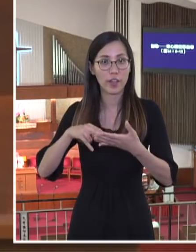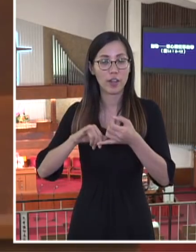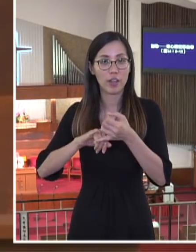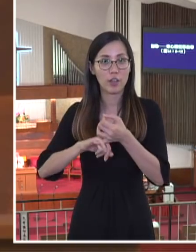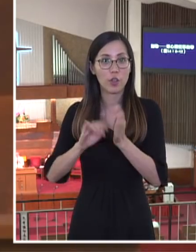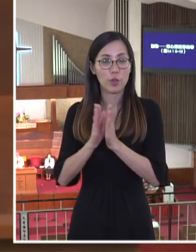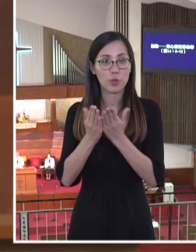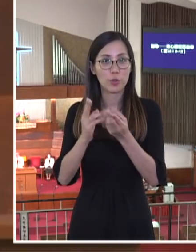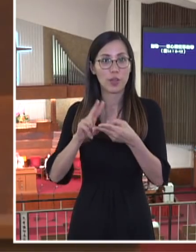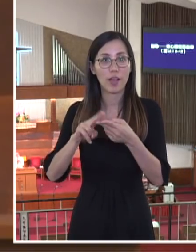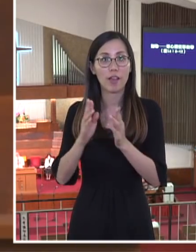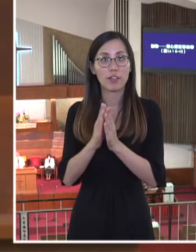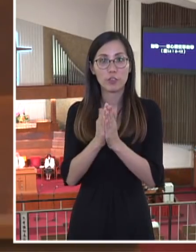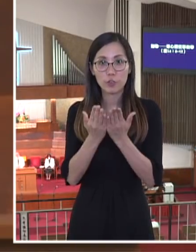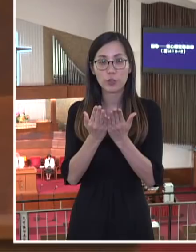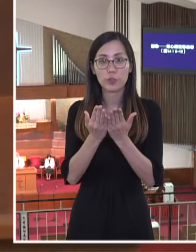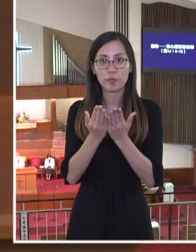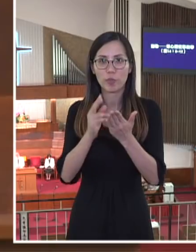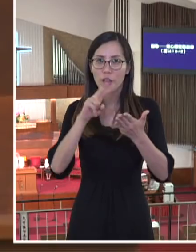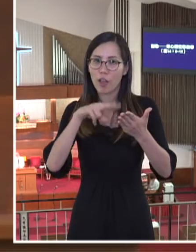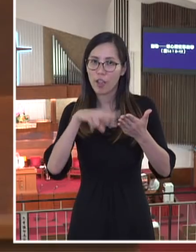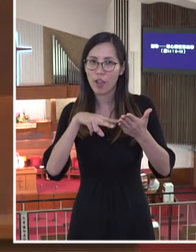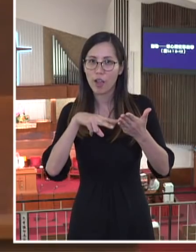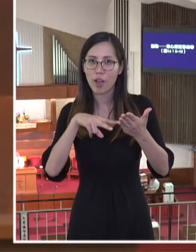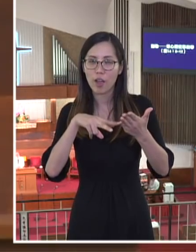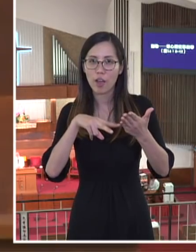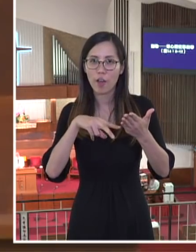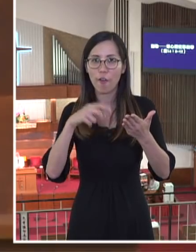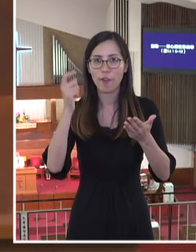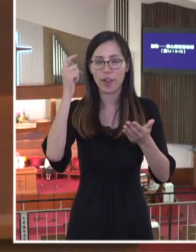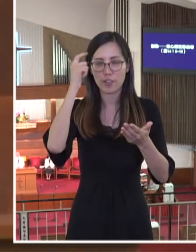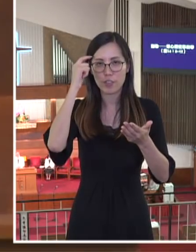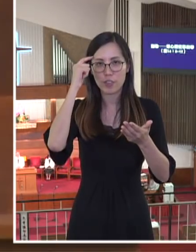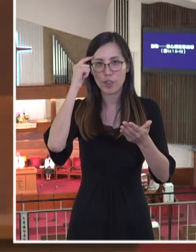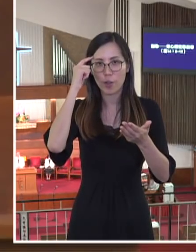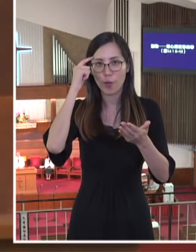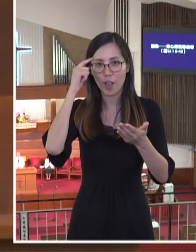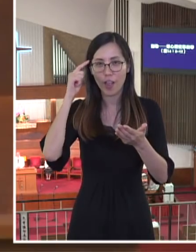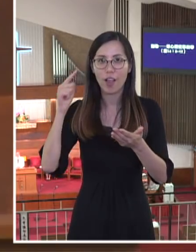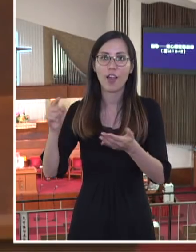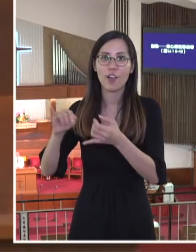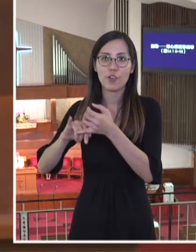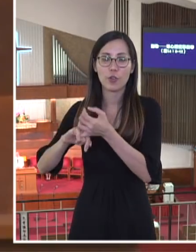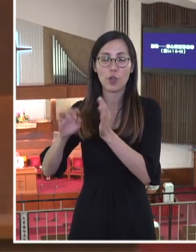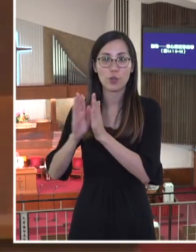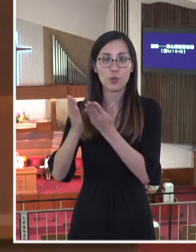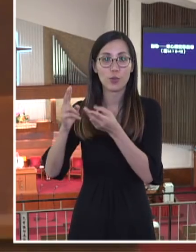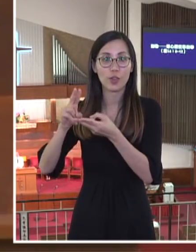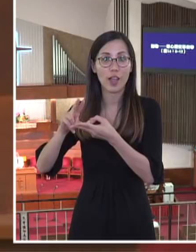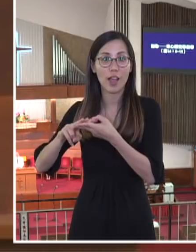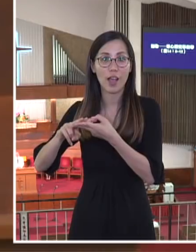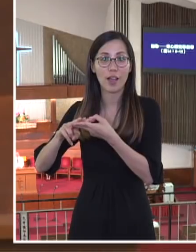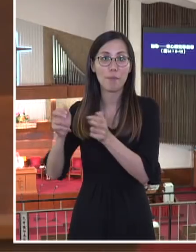的經文，我們來到多一點又認識一下和約書亞很老友的迦勒。他們應該有少少